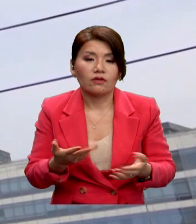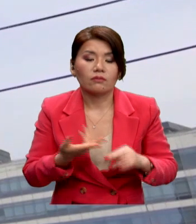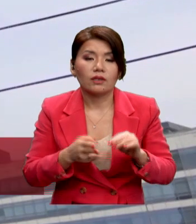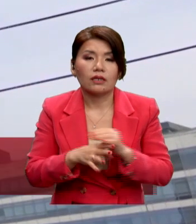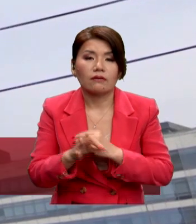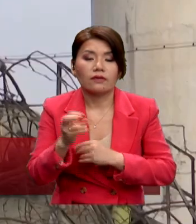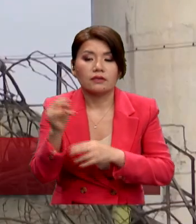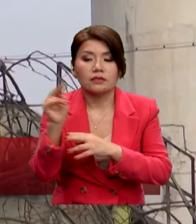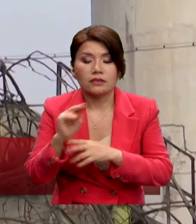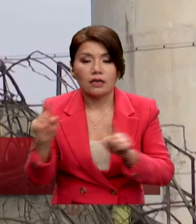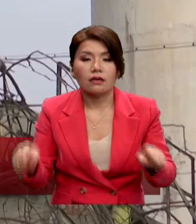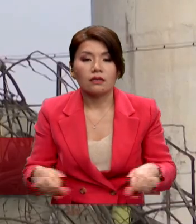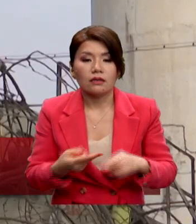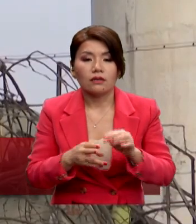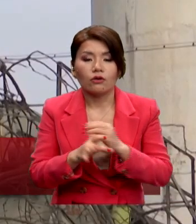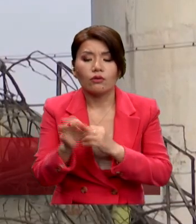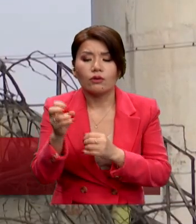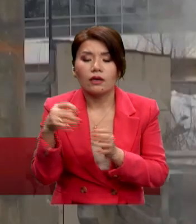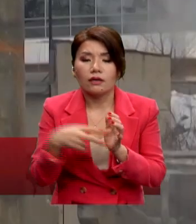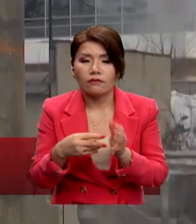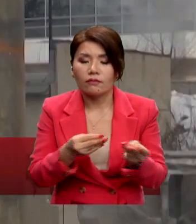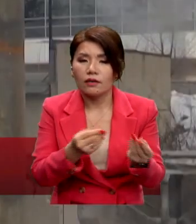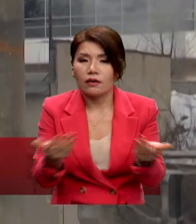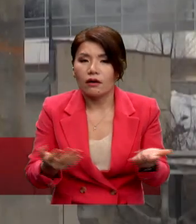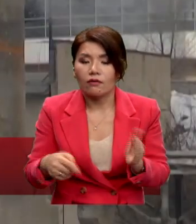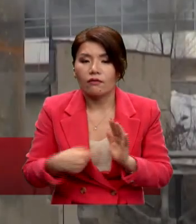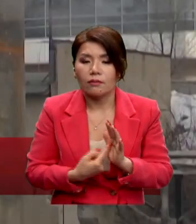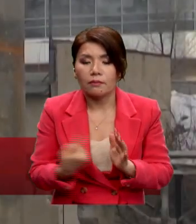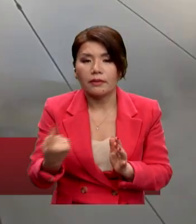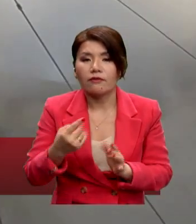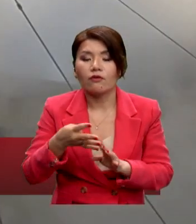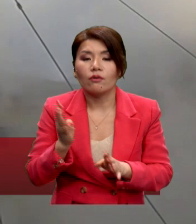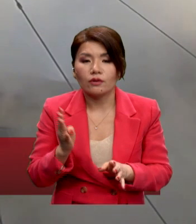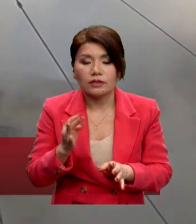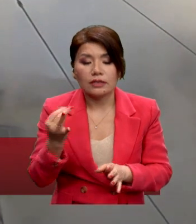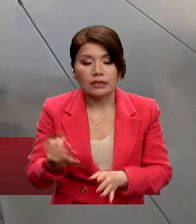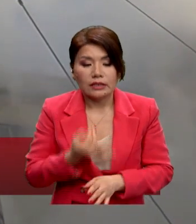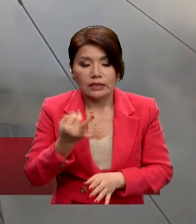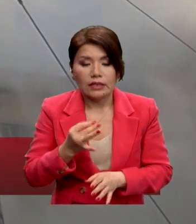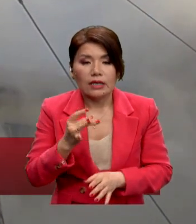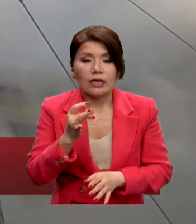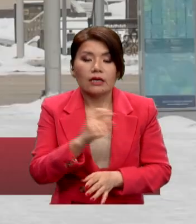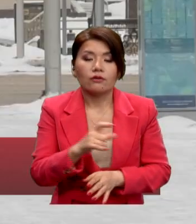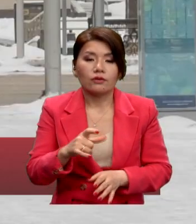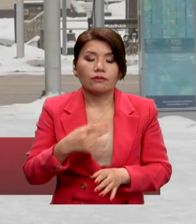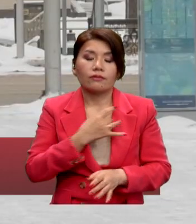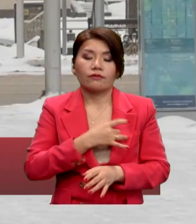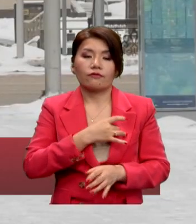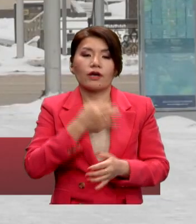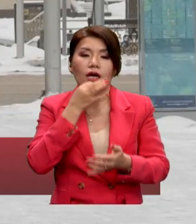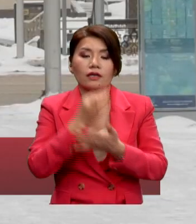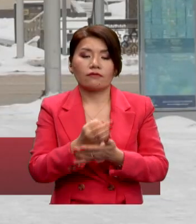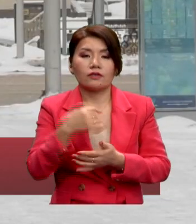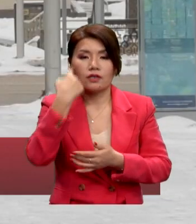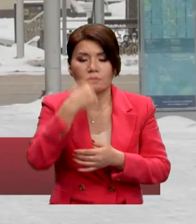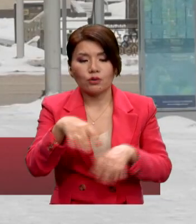модернизация энергетического комплекса отразится на тарифах? Это вопрос, который в первую очередь интересует рядовых казахстанцев. Хоть и ответственные